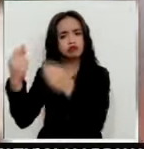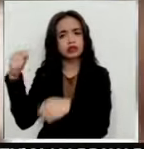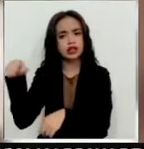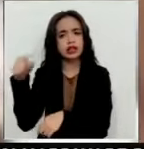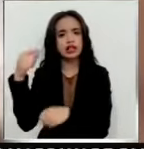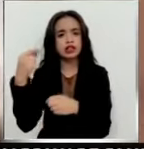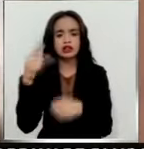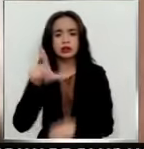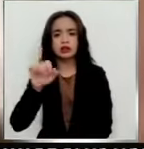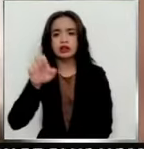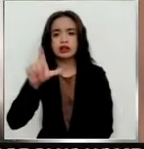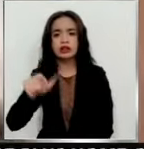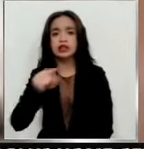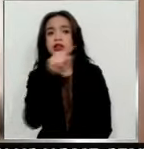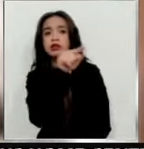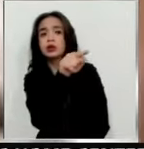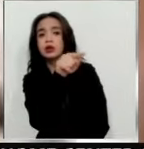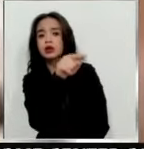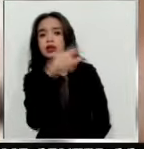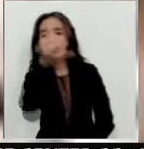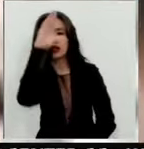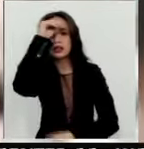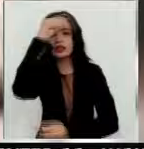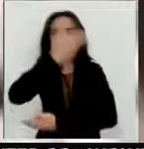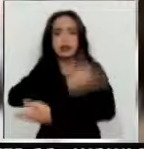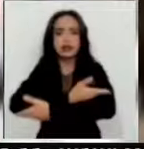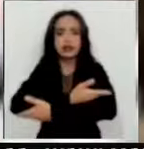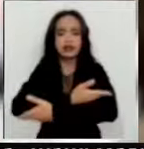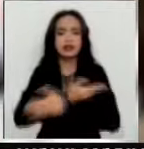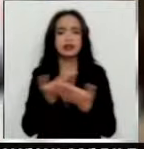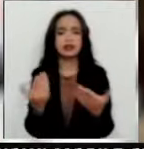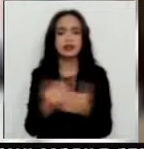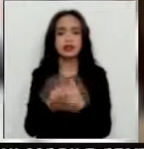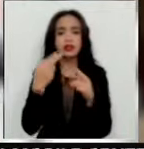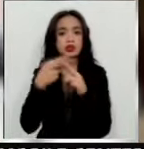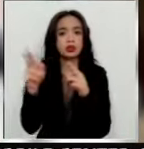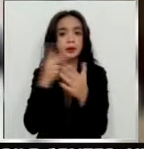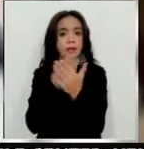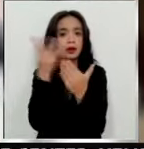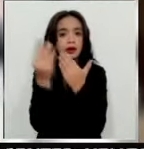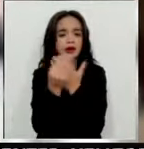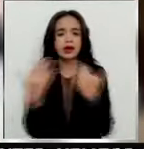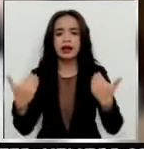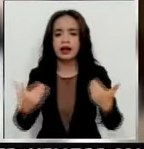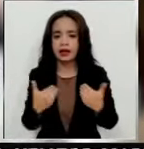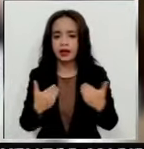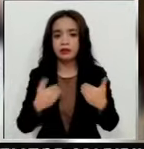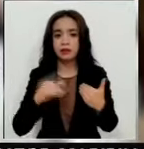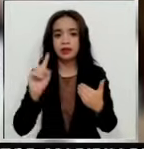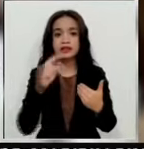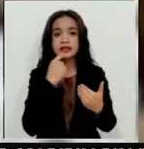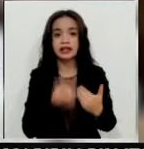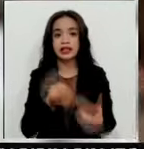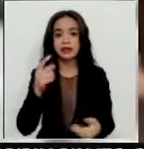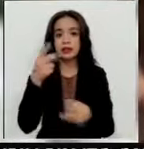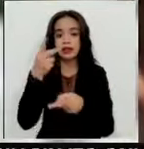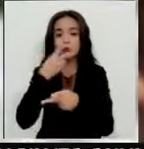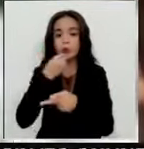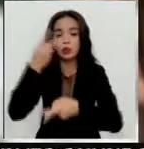ang kanyang anak na si Donato. Sa maiksing programa, may pabaong bilin ang warden ng Manila City